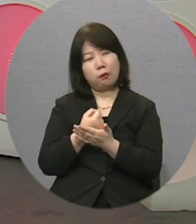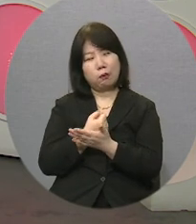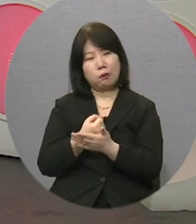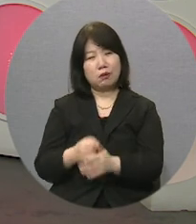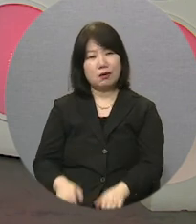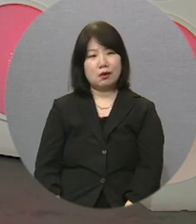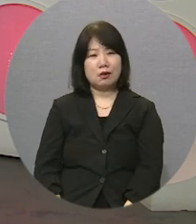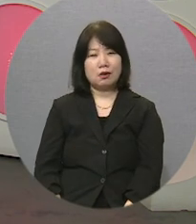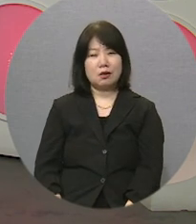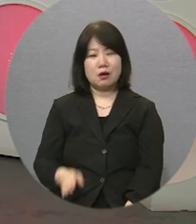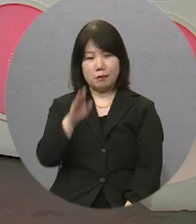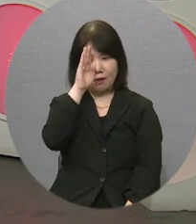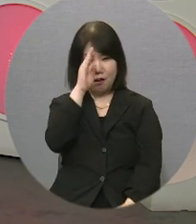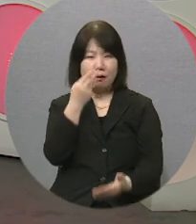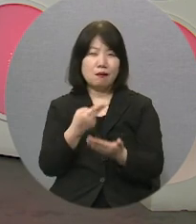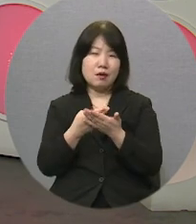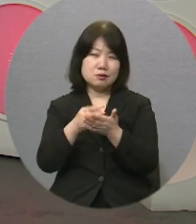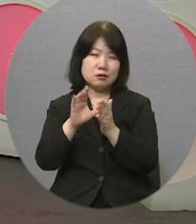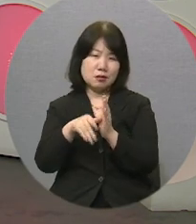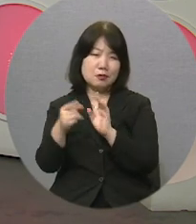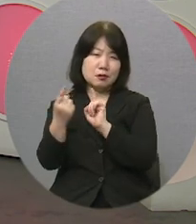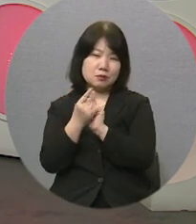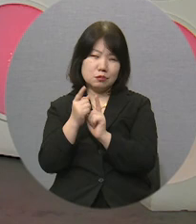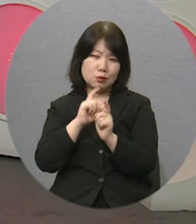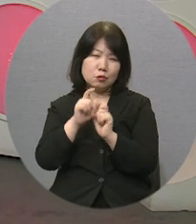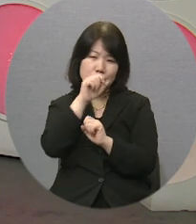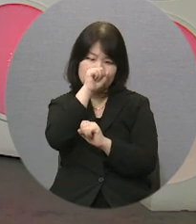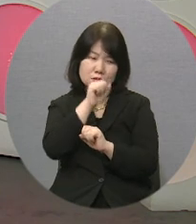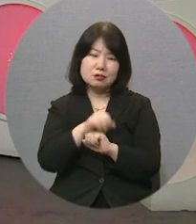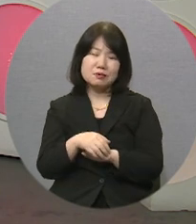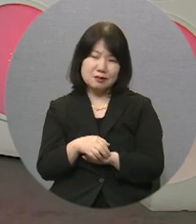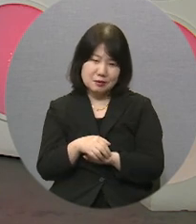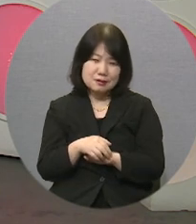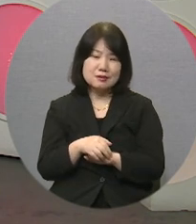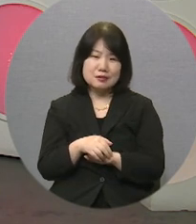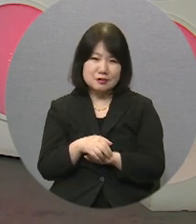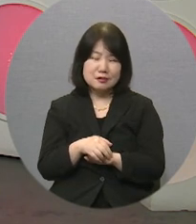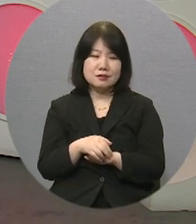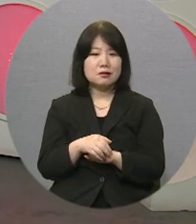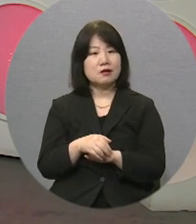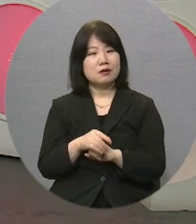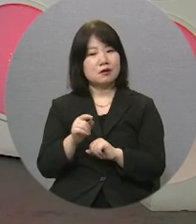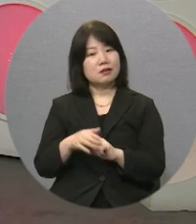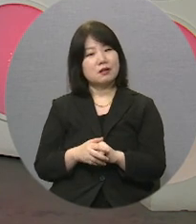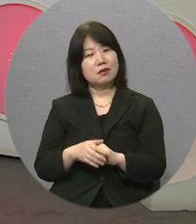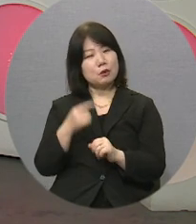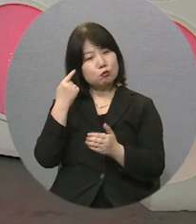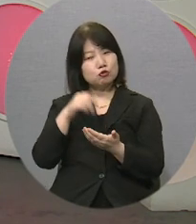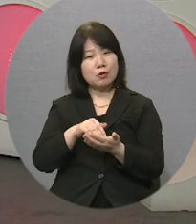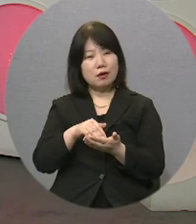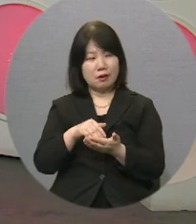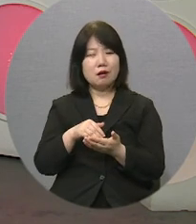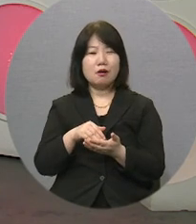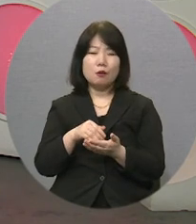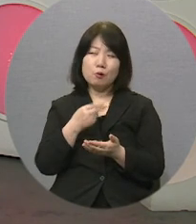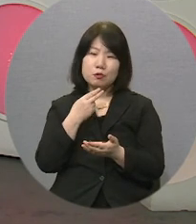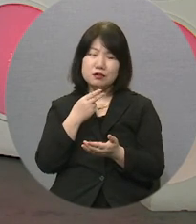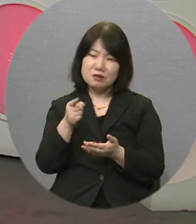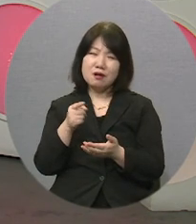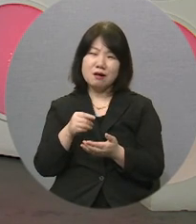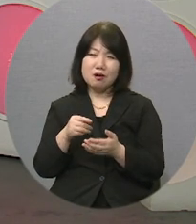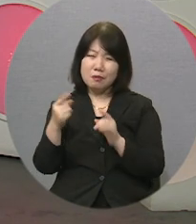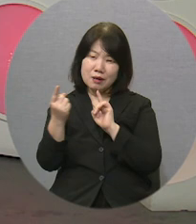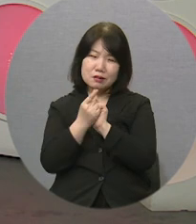마지막 가실 때 한번 얼굴을 보고 갔으면 요 분이 좀 그 선임 상병이 후회가 좀 덜할 건데 그 아버님 모습